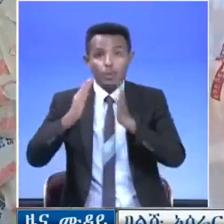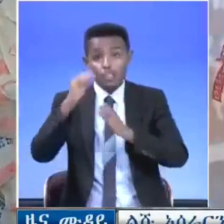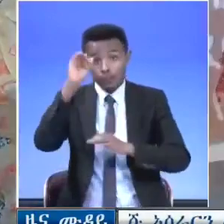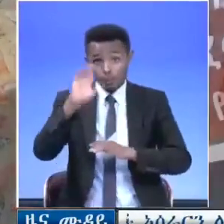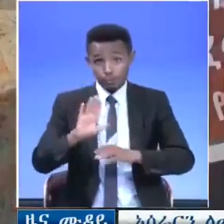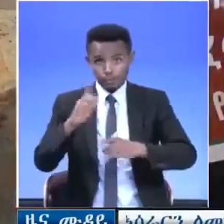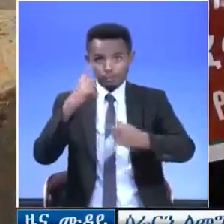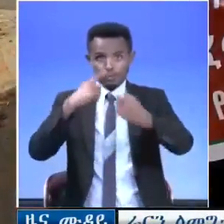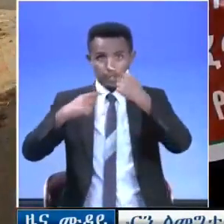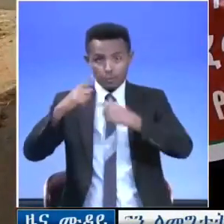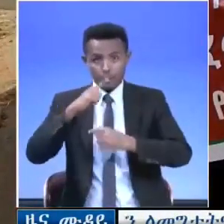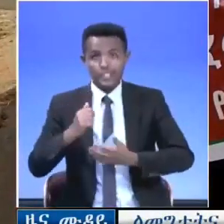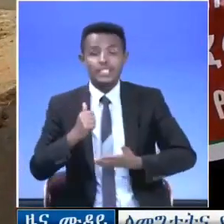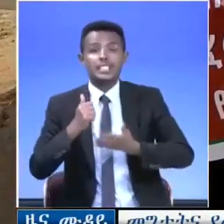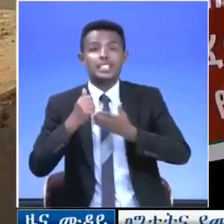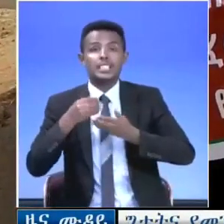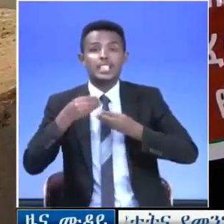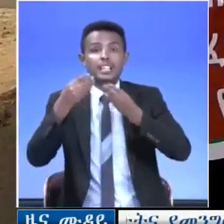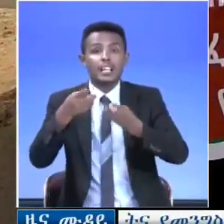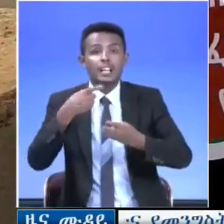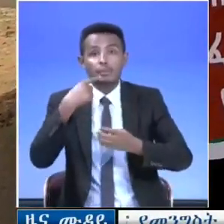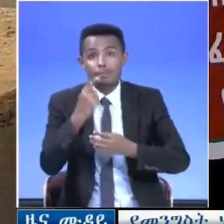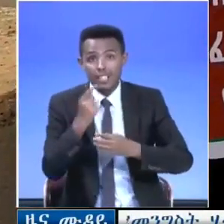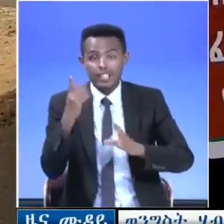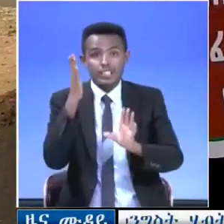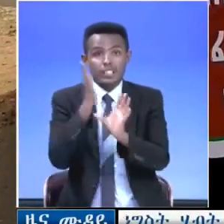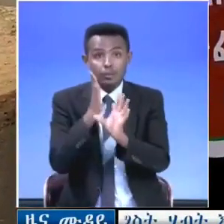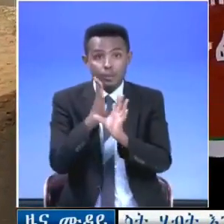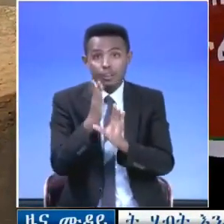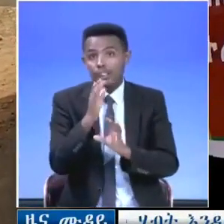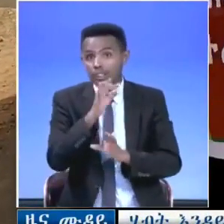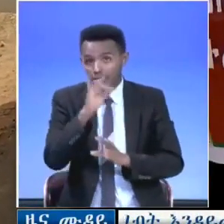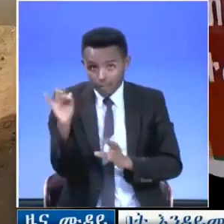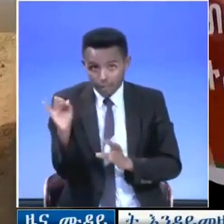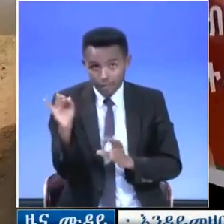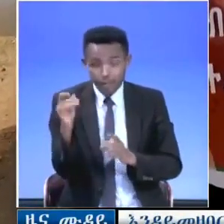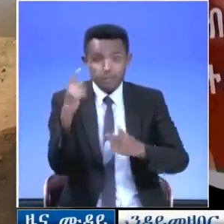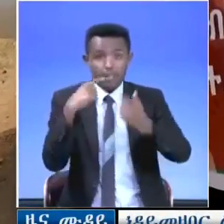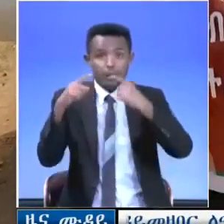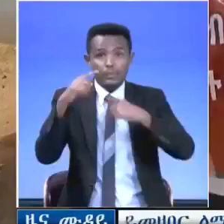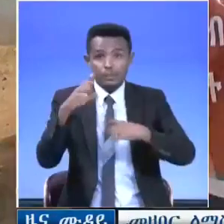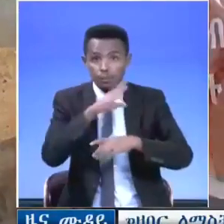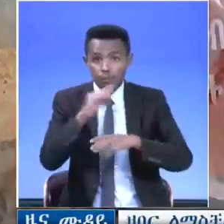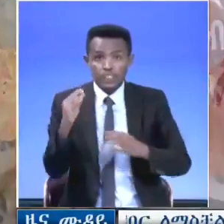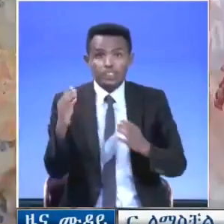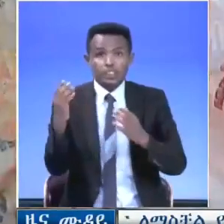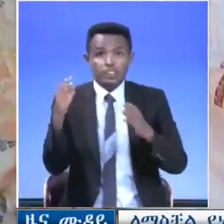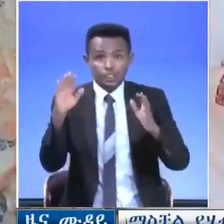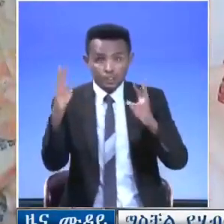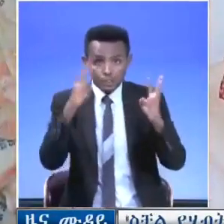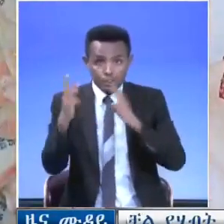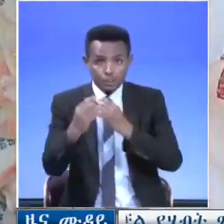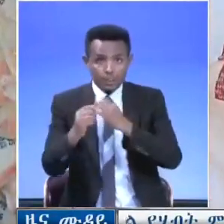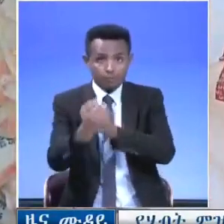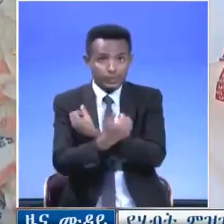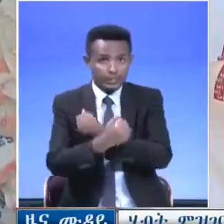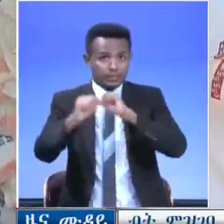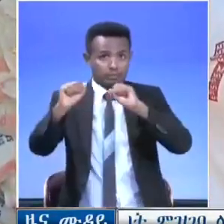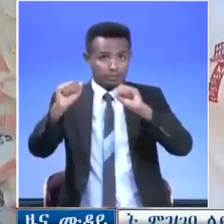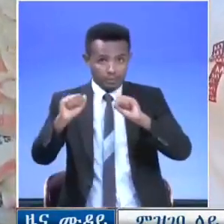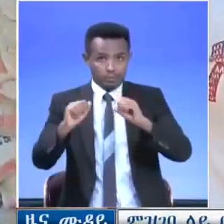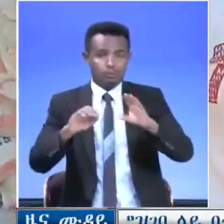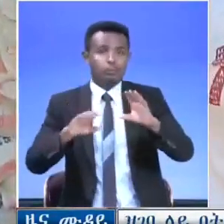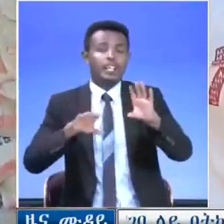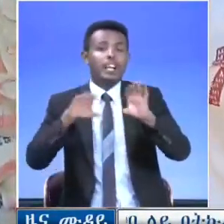ነገር ይሰጠናል የሚል የጠባቂነት ስነ ልቦና እንጂ የምናመጣው ችግሩን ከስር መሰረቱ የሚፈታ ነገር አይደለም ያደረግነው። መንግስትም ይሁን